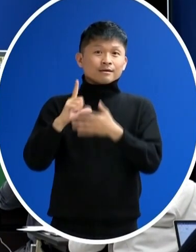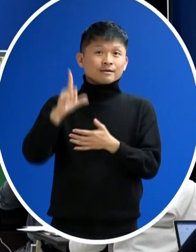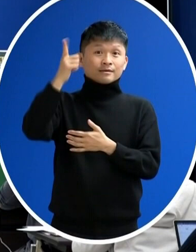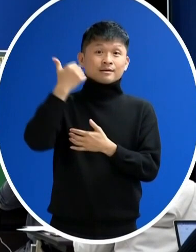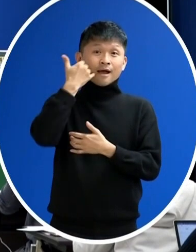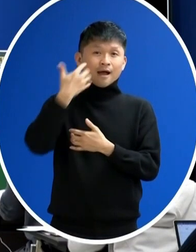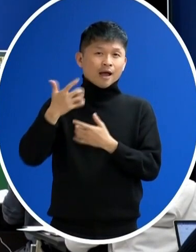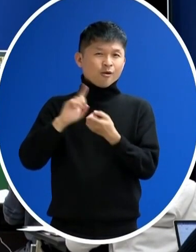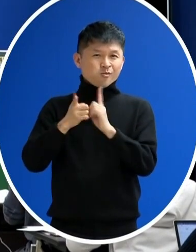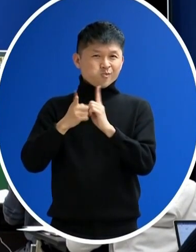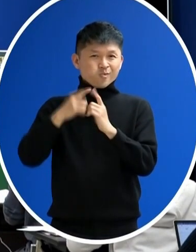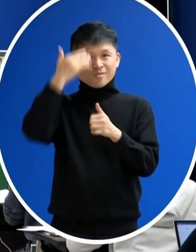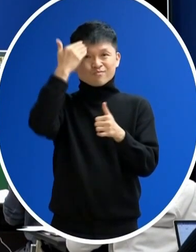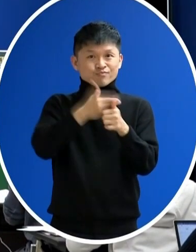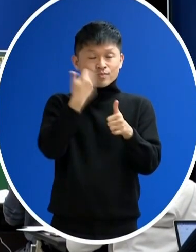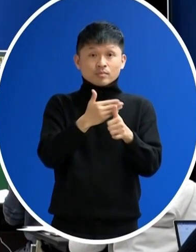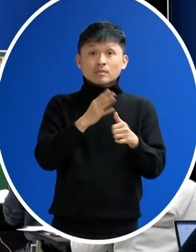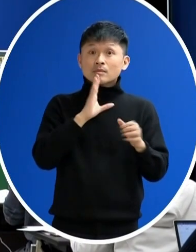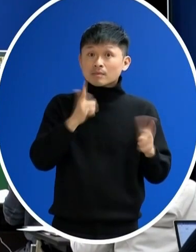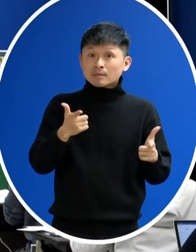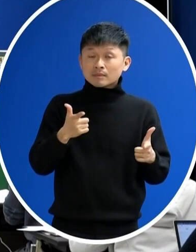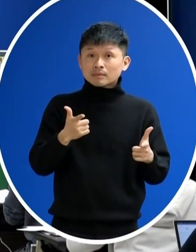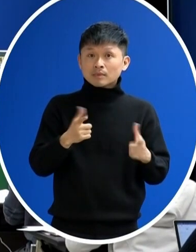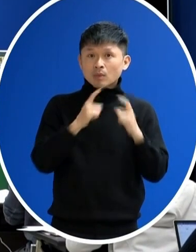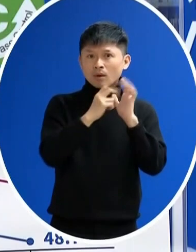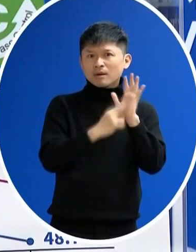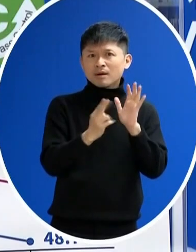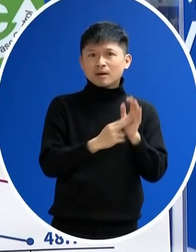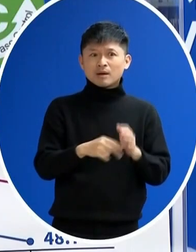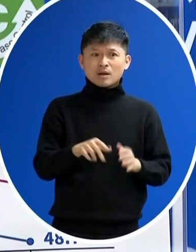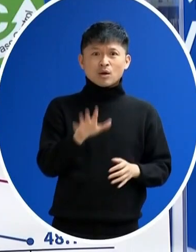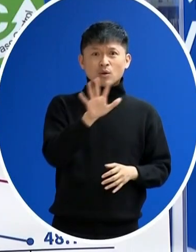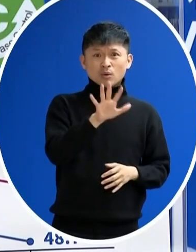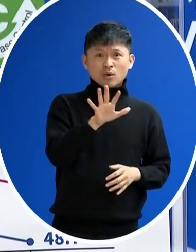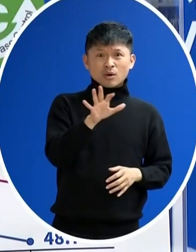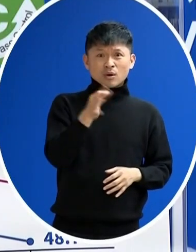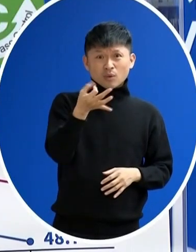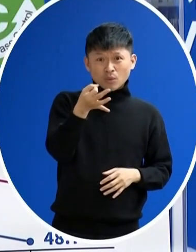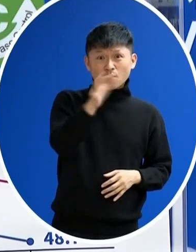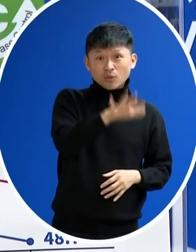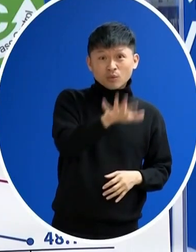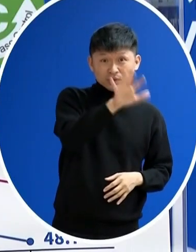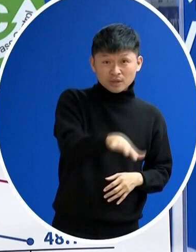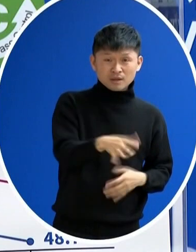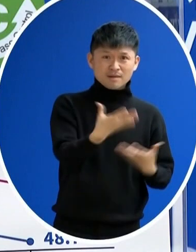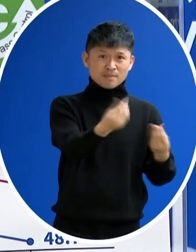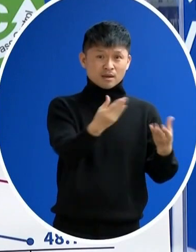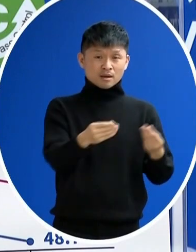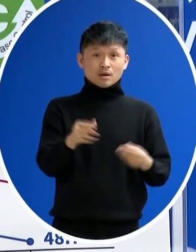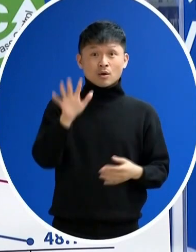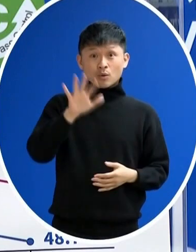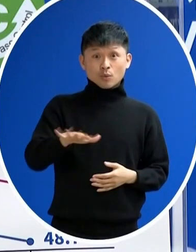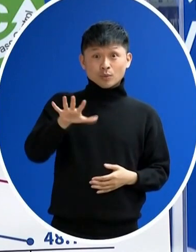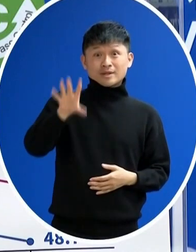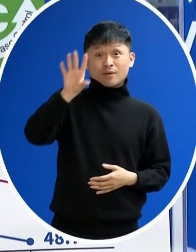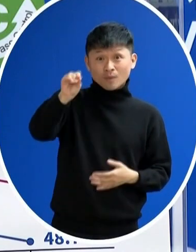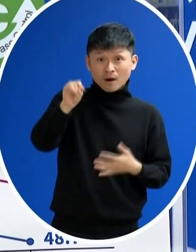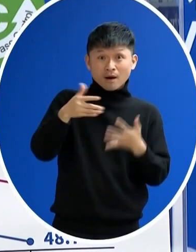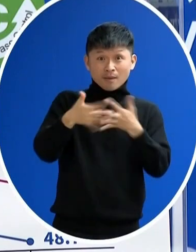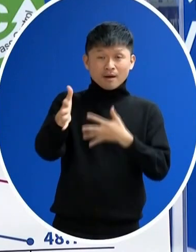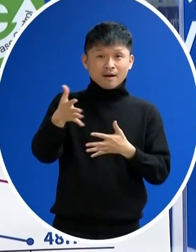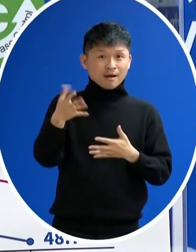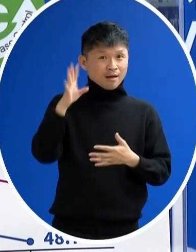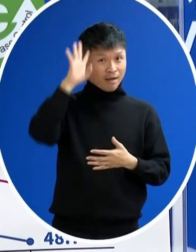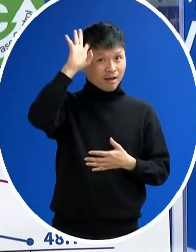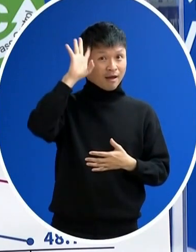是有刁难？这件事情可以回应一下吗？ 连5000块都没有了，不要讲5000万了。哦，那5000万